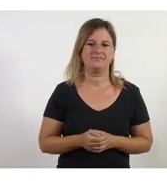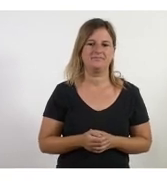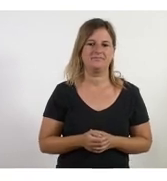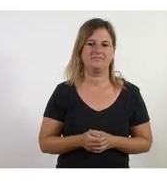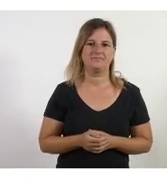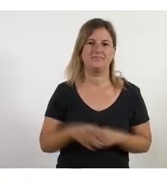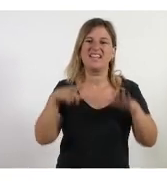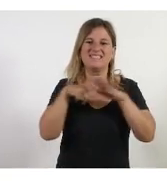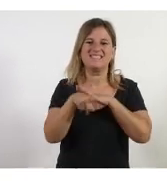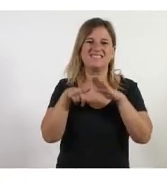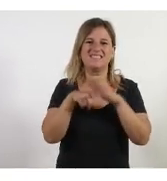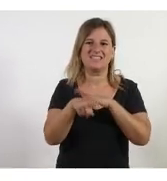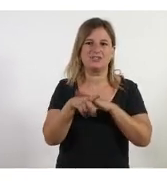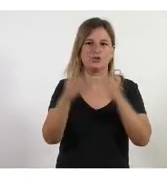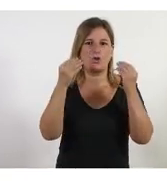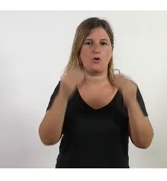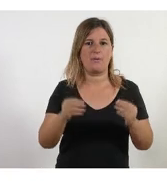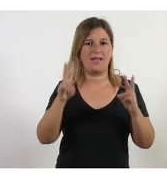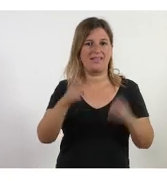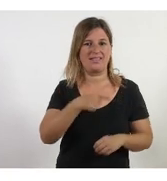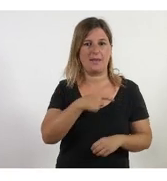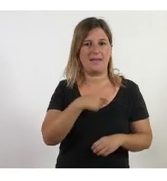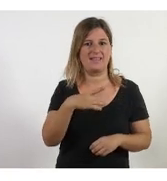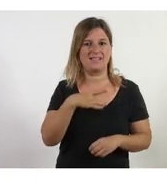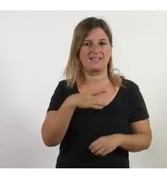Gestionar la incertesa és acceptar